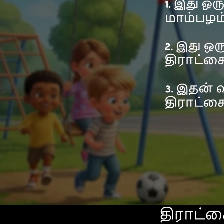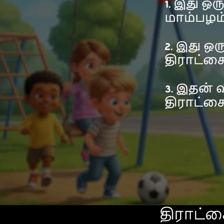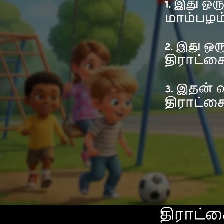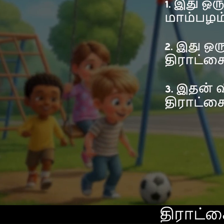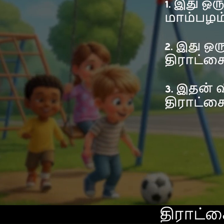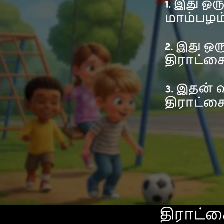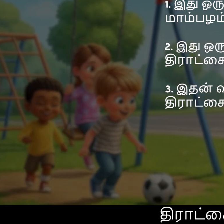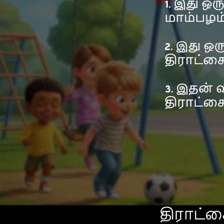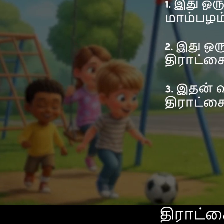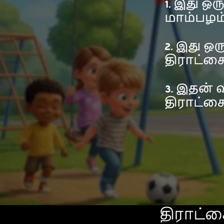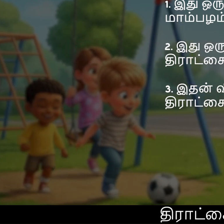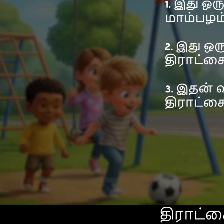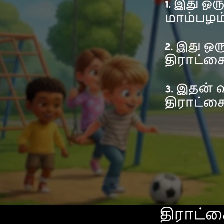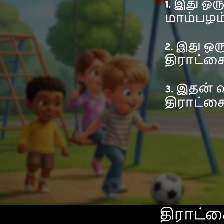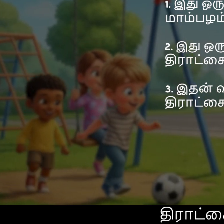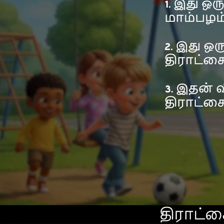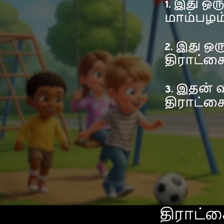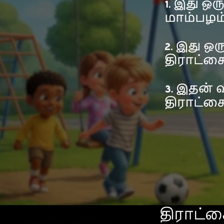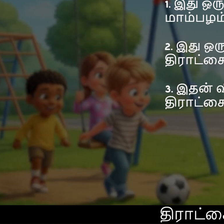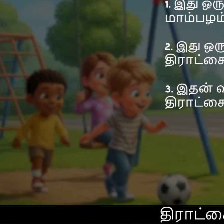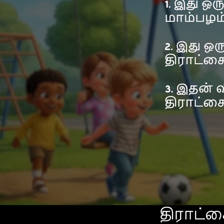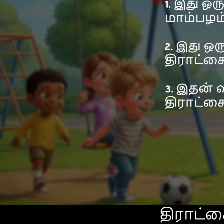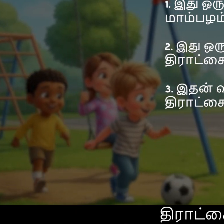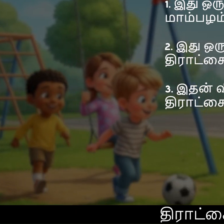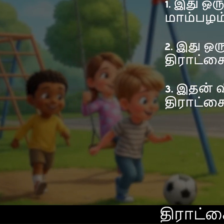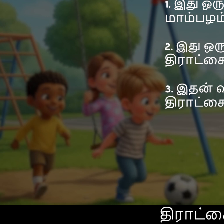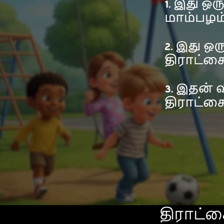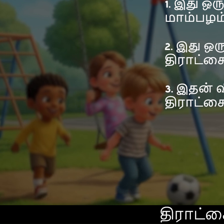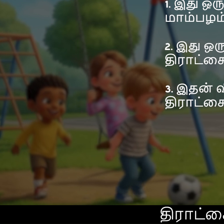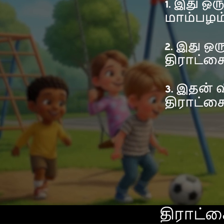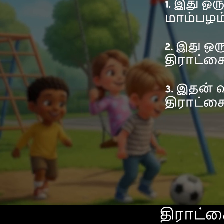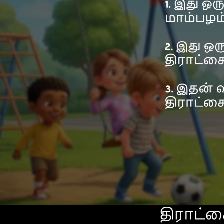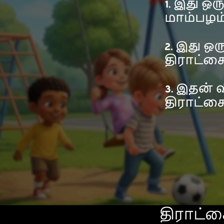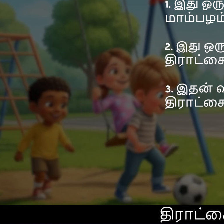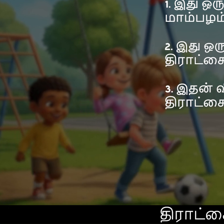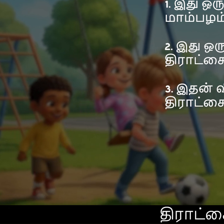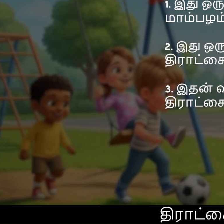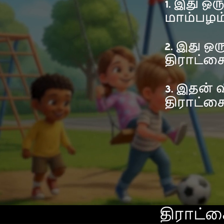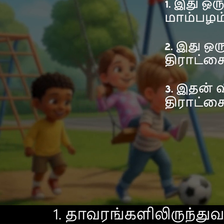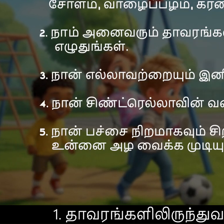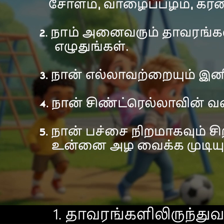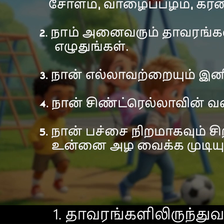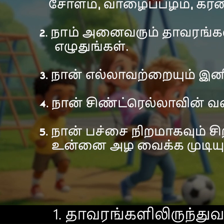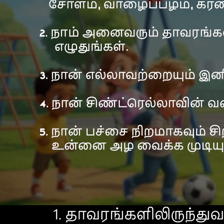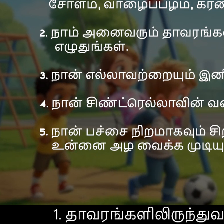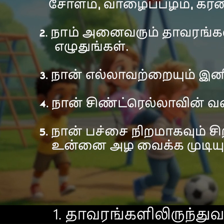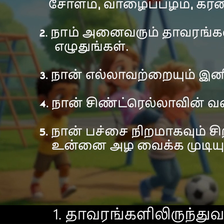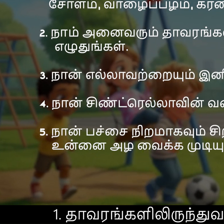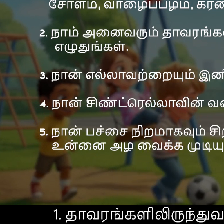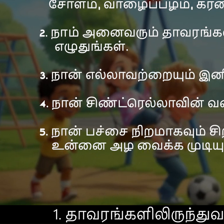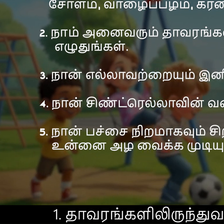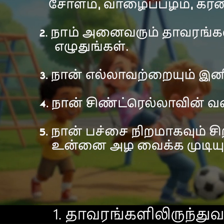ஆ திராட்சை, ஆ சோளம், இ வாழை. கேள்வி